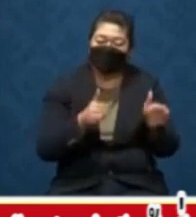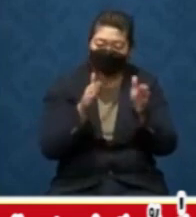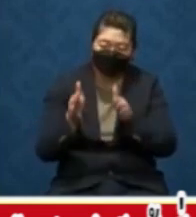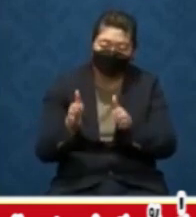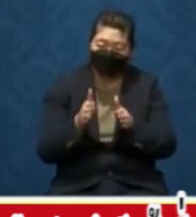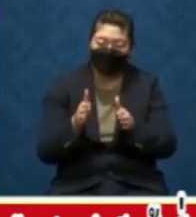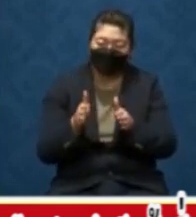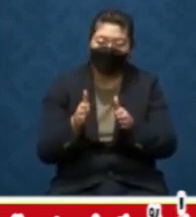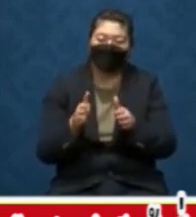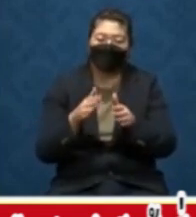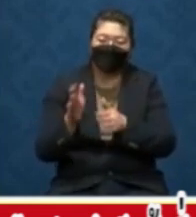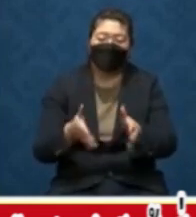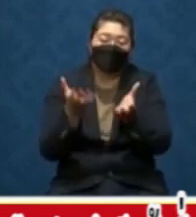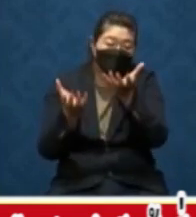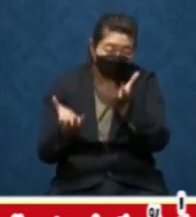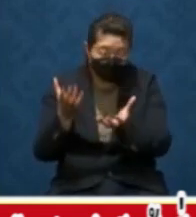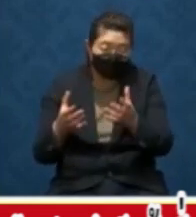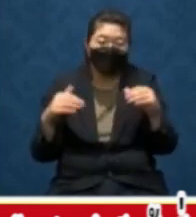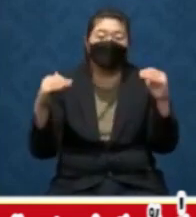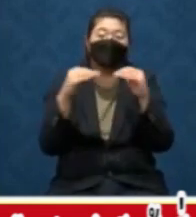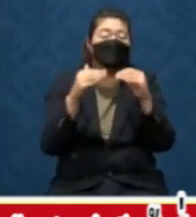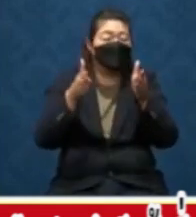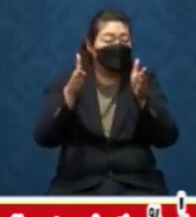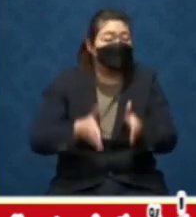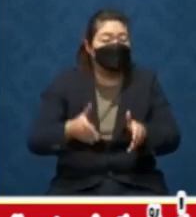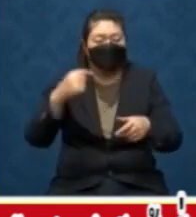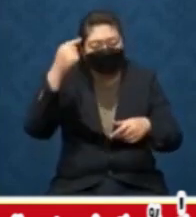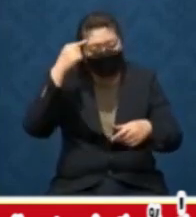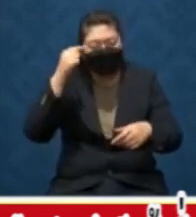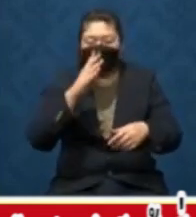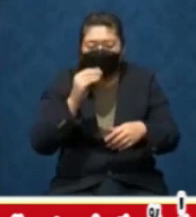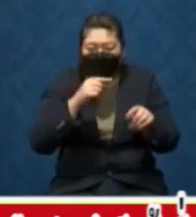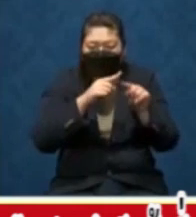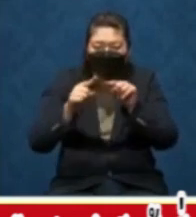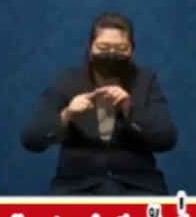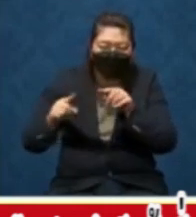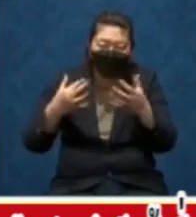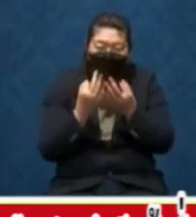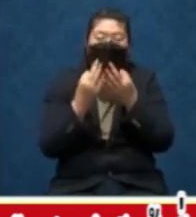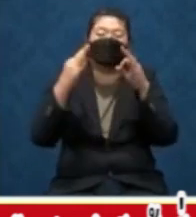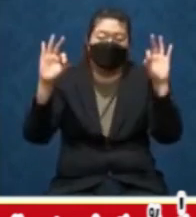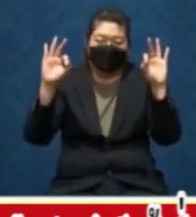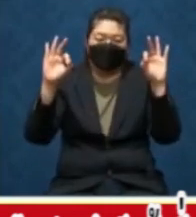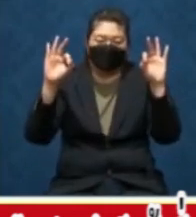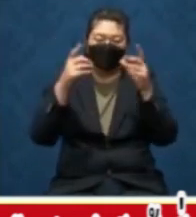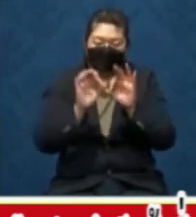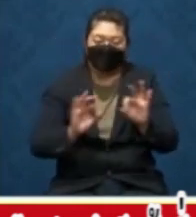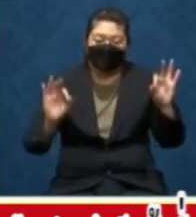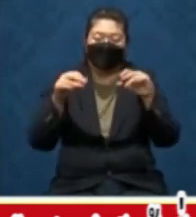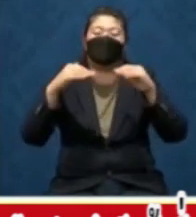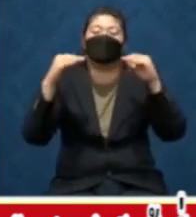คำนึงถึงหลักสิทธิมนุษยชนและเสรีภาพในการแสดงออกที่เสรีภาพจะต้องมาก่อนสิ่งอื่นใดค่ะ